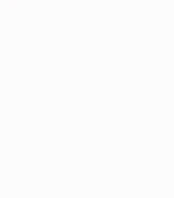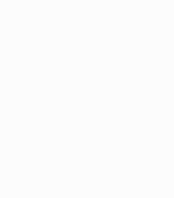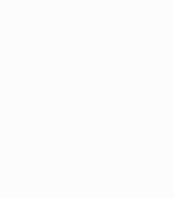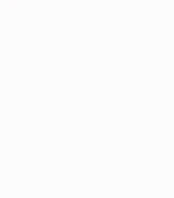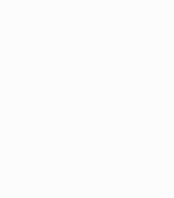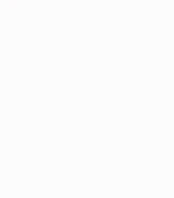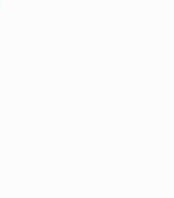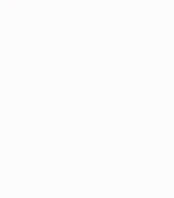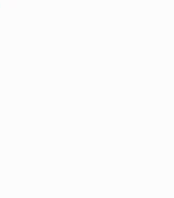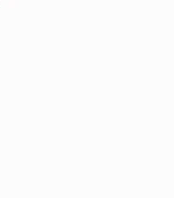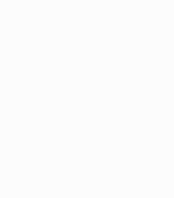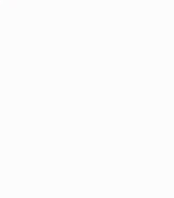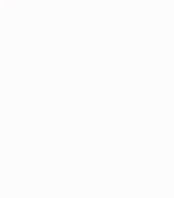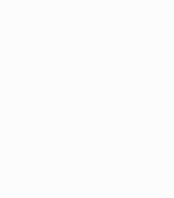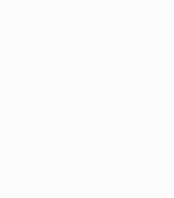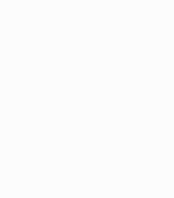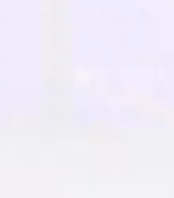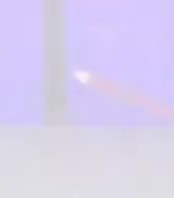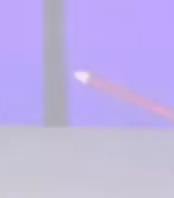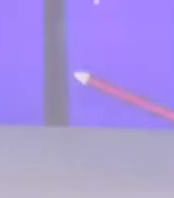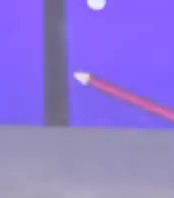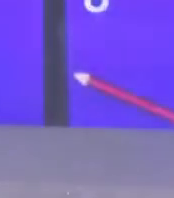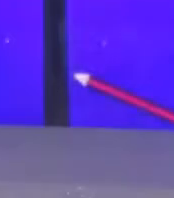Didik TV KPM.